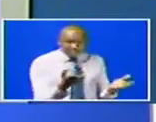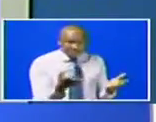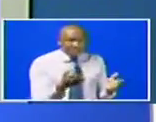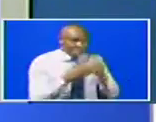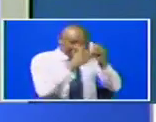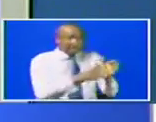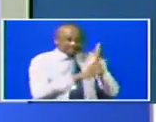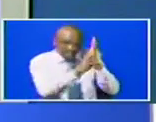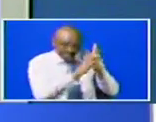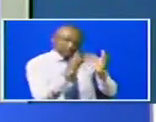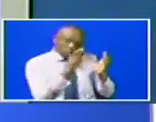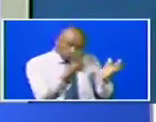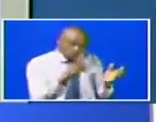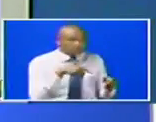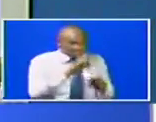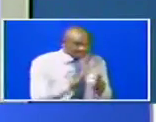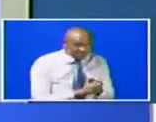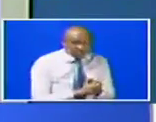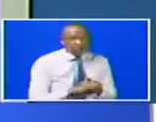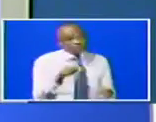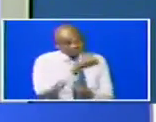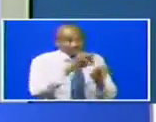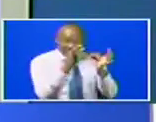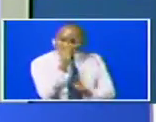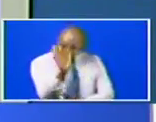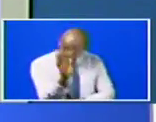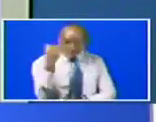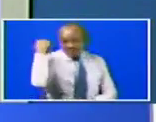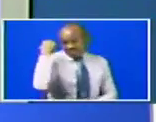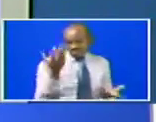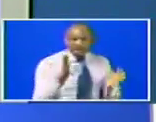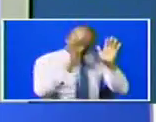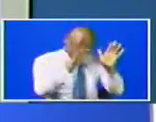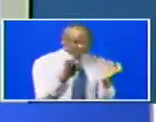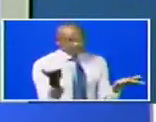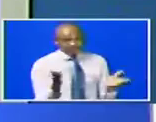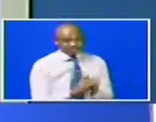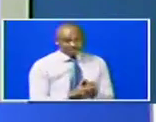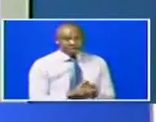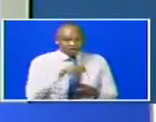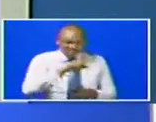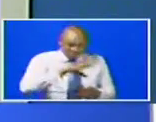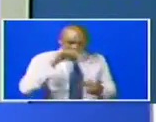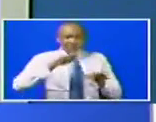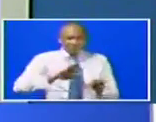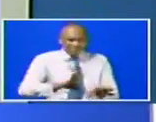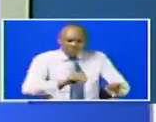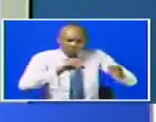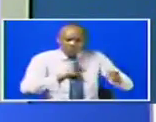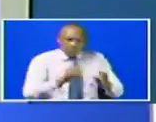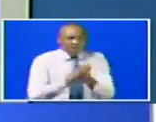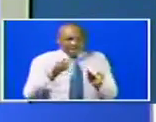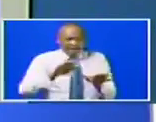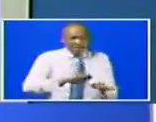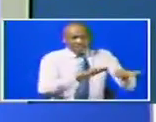kiongozi mashuhuri kwa mfano namna hiyo, ama wewe unaendesha pia familia yako ambao watu ni watu muhimu sana. Barabara upate nitelezi, gari limeanza